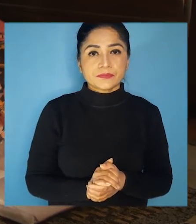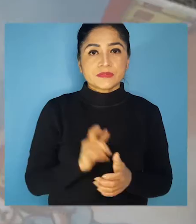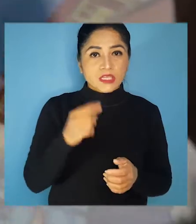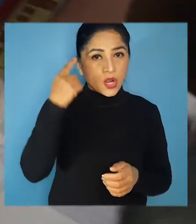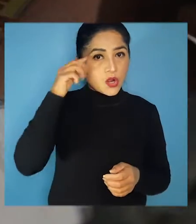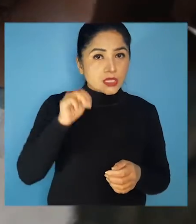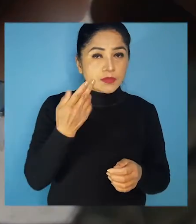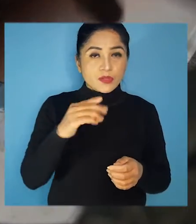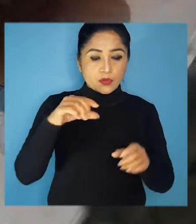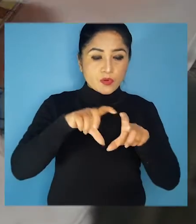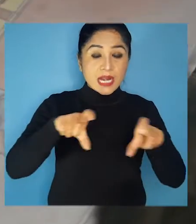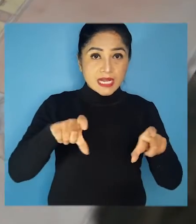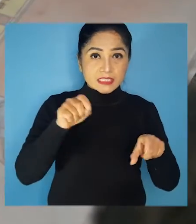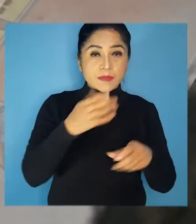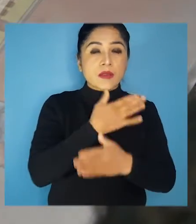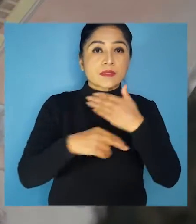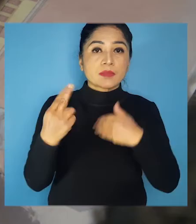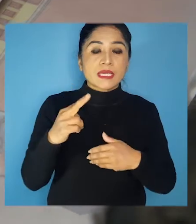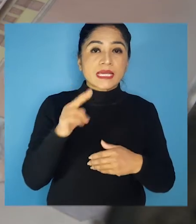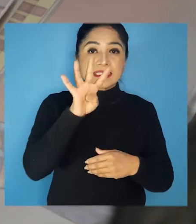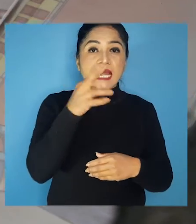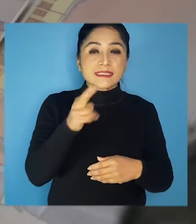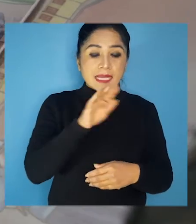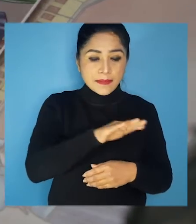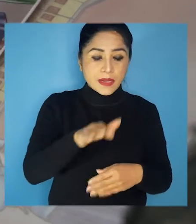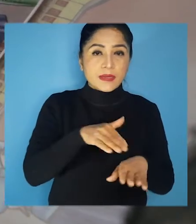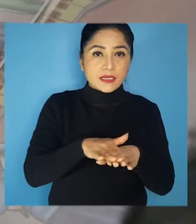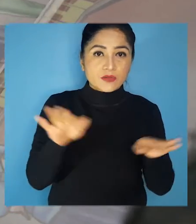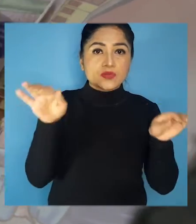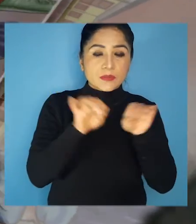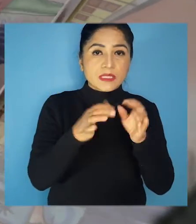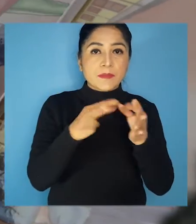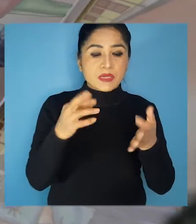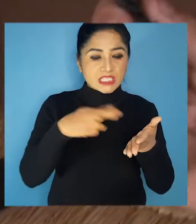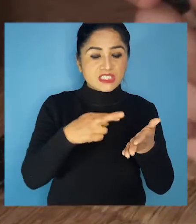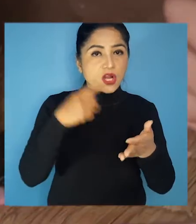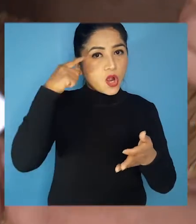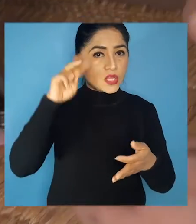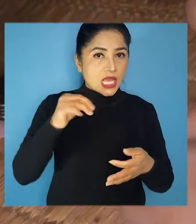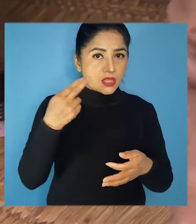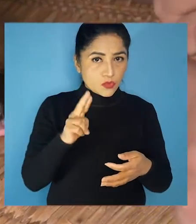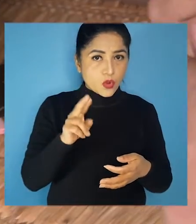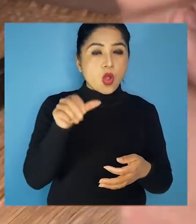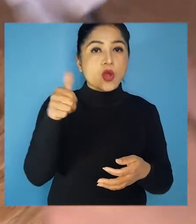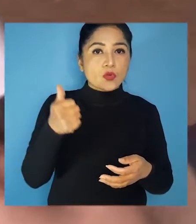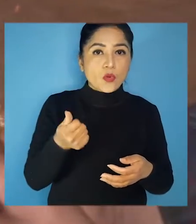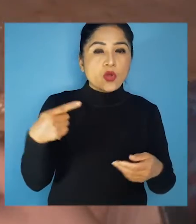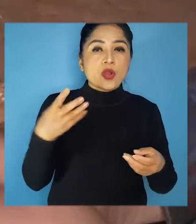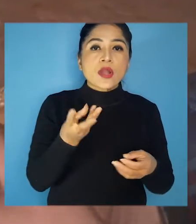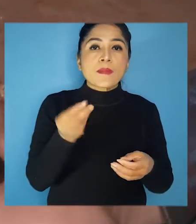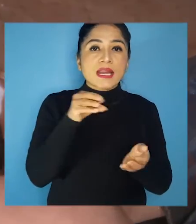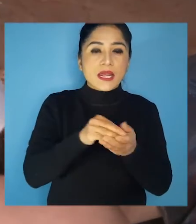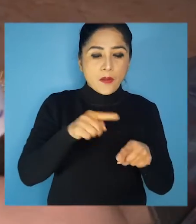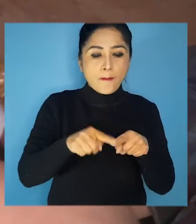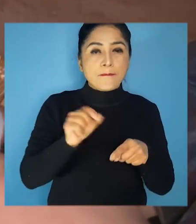अनि कथा हालिएको कार्ड, त्यसमा अपाङ्गता भएका चारजना बालबालिका सम्बन्धी विभिन्न चित्र कथा थिए। अर्को थियो नम्बर राखिएको